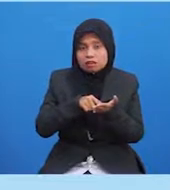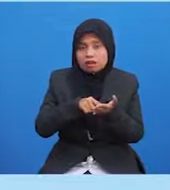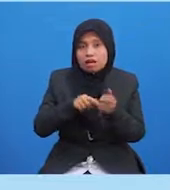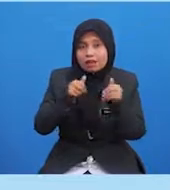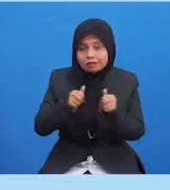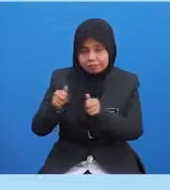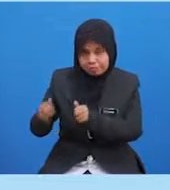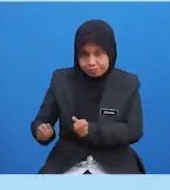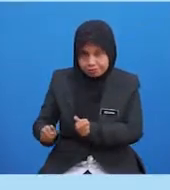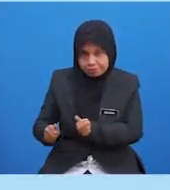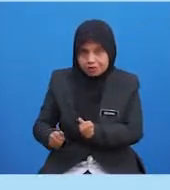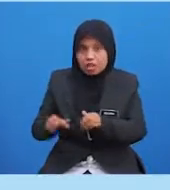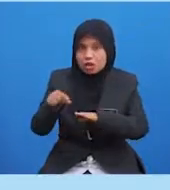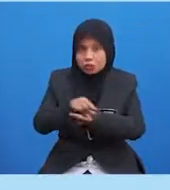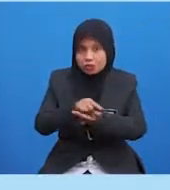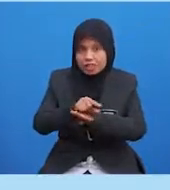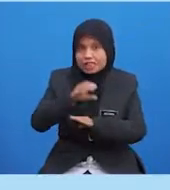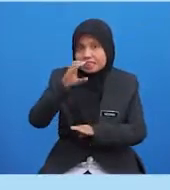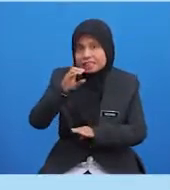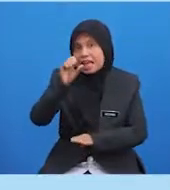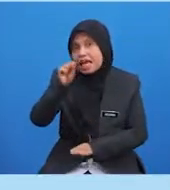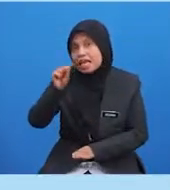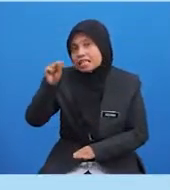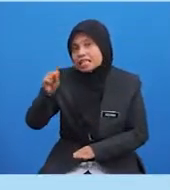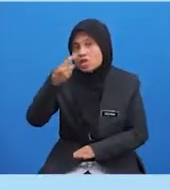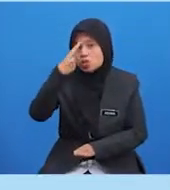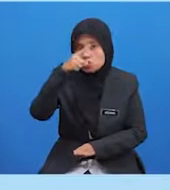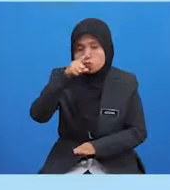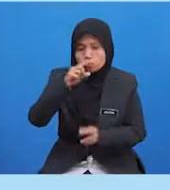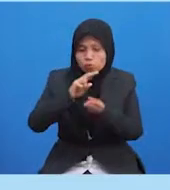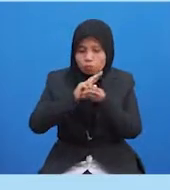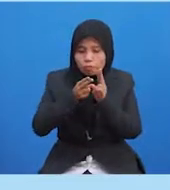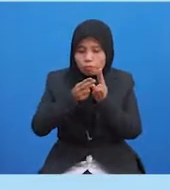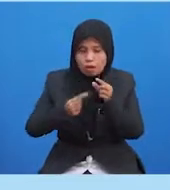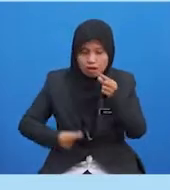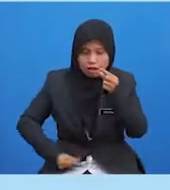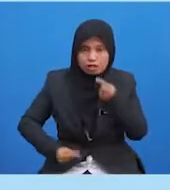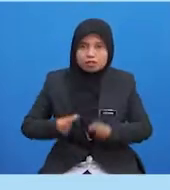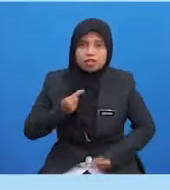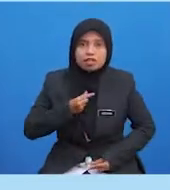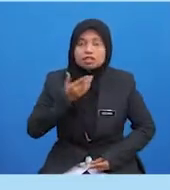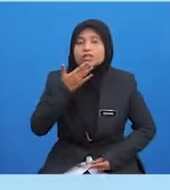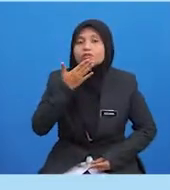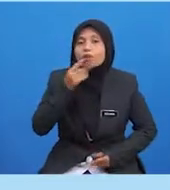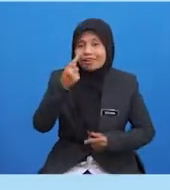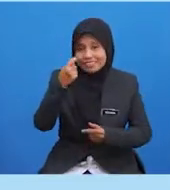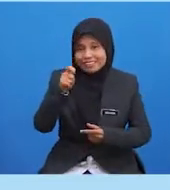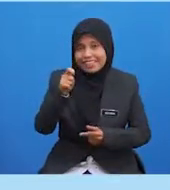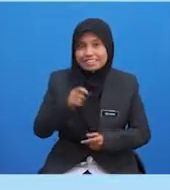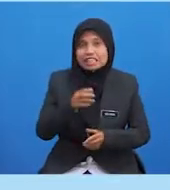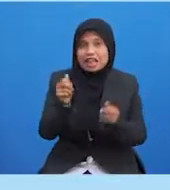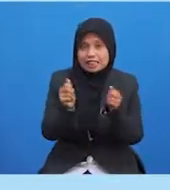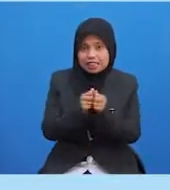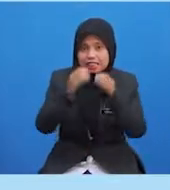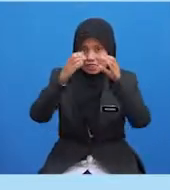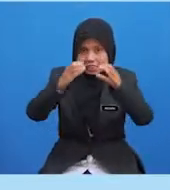pengaturcara menggunakan CSS untuk mengubah gaya warna teks dengan